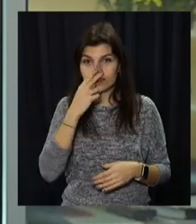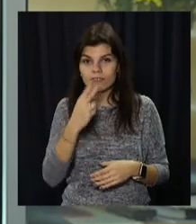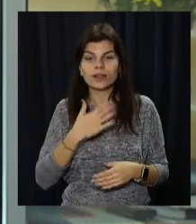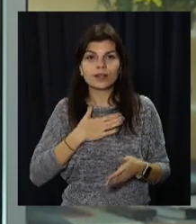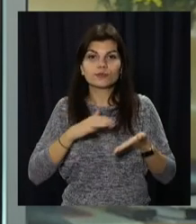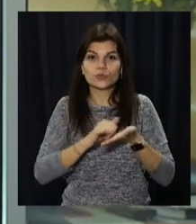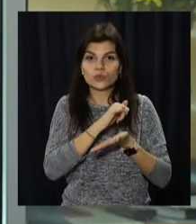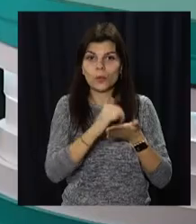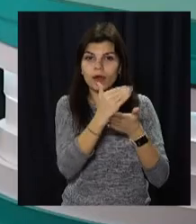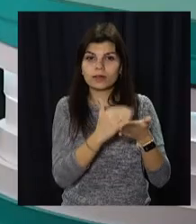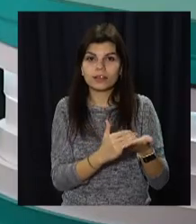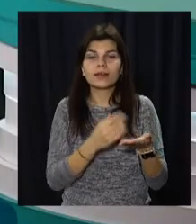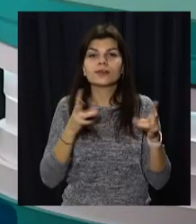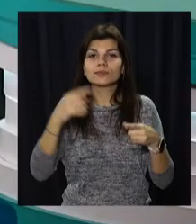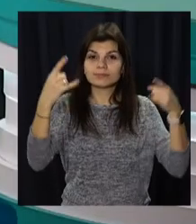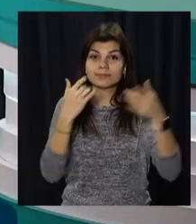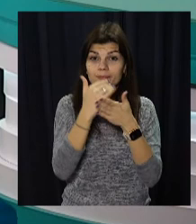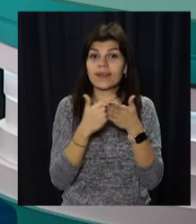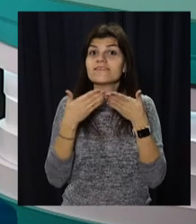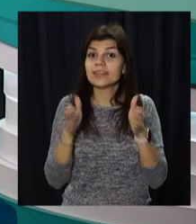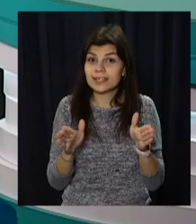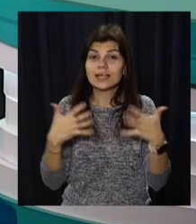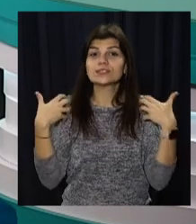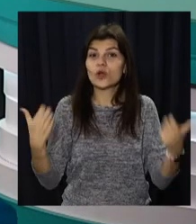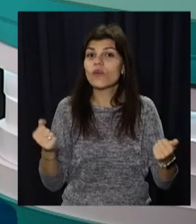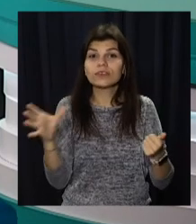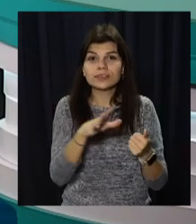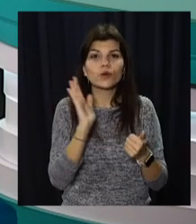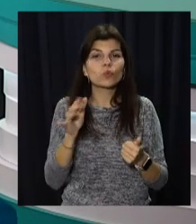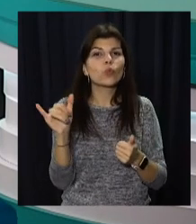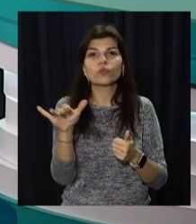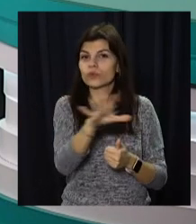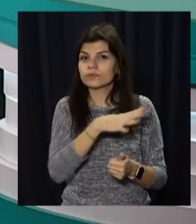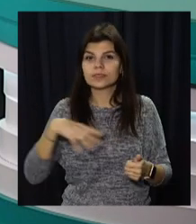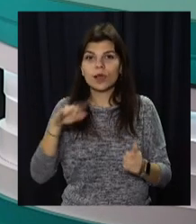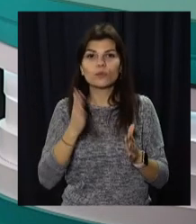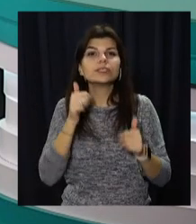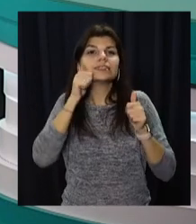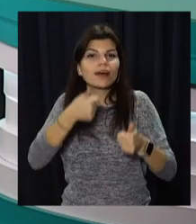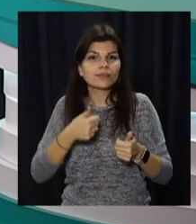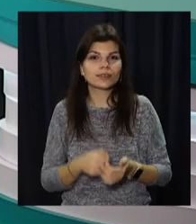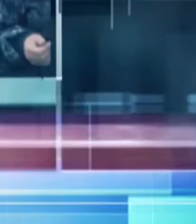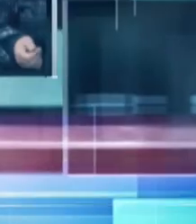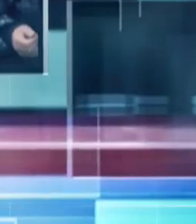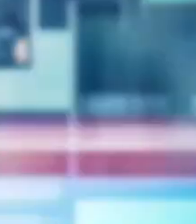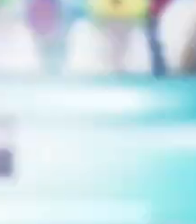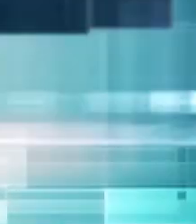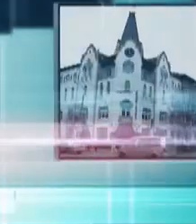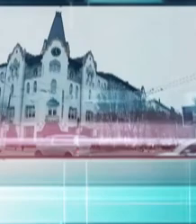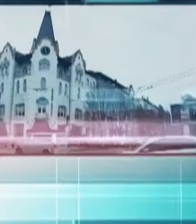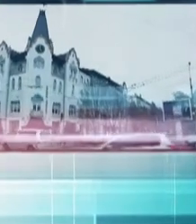на YouTube-каналі. Залишайтесь з відкритим, здоров'я всім, та нехай у всіх у нас буде завтра.